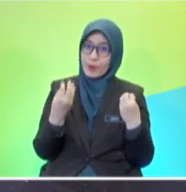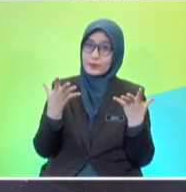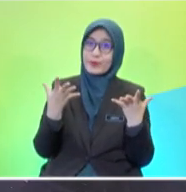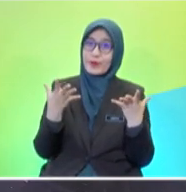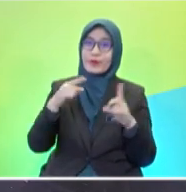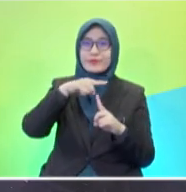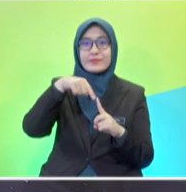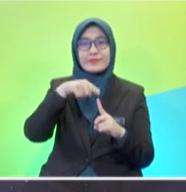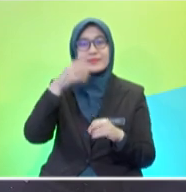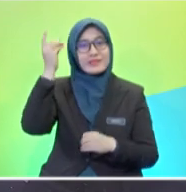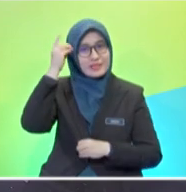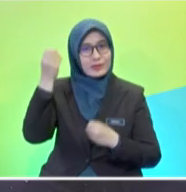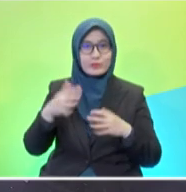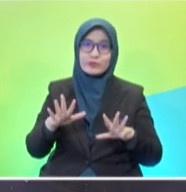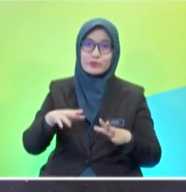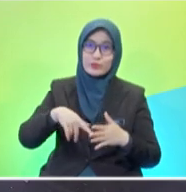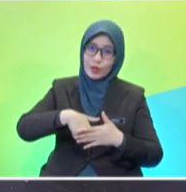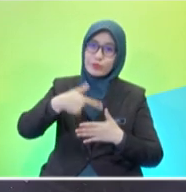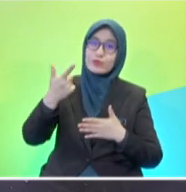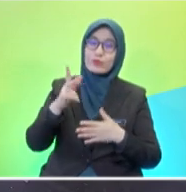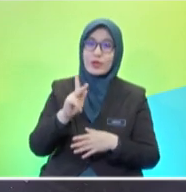masuk dalam pinggan